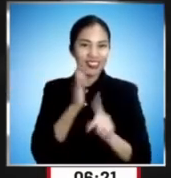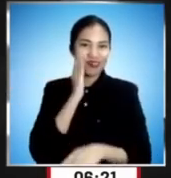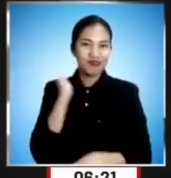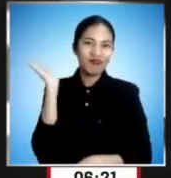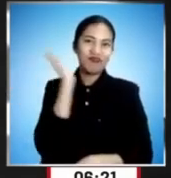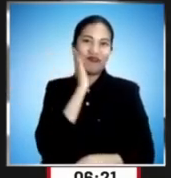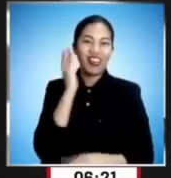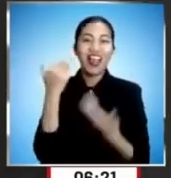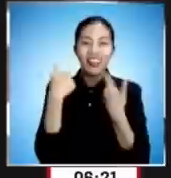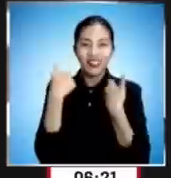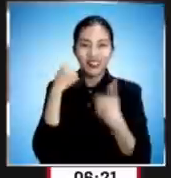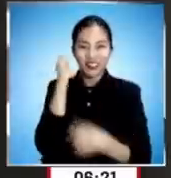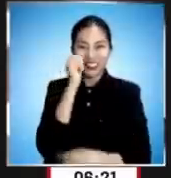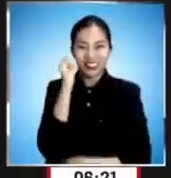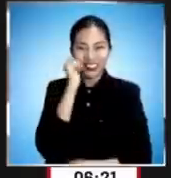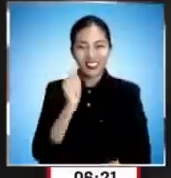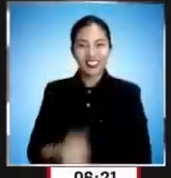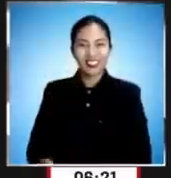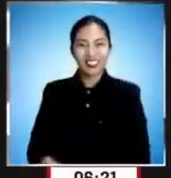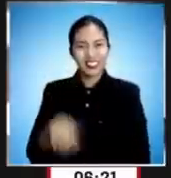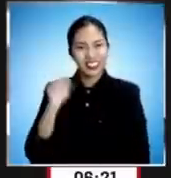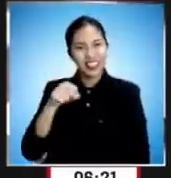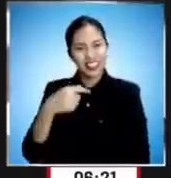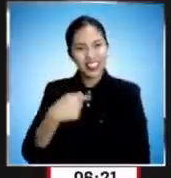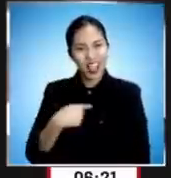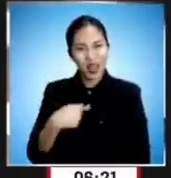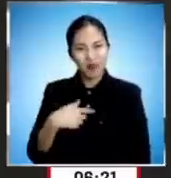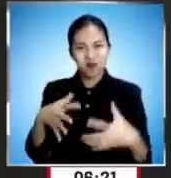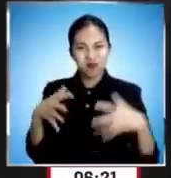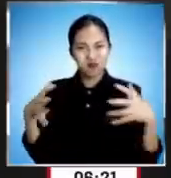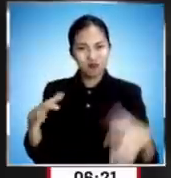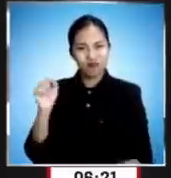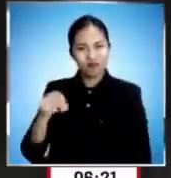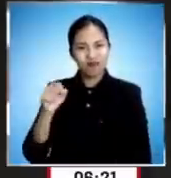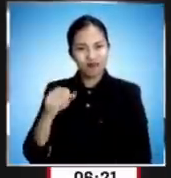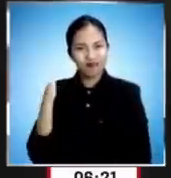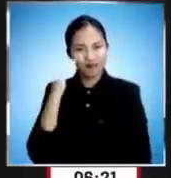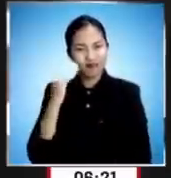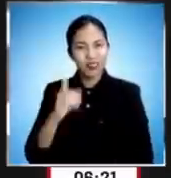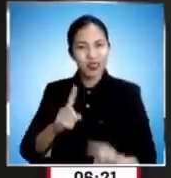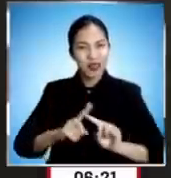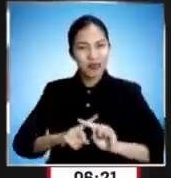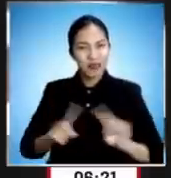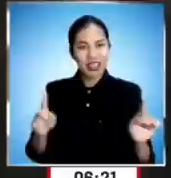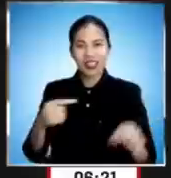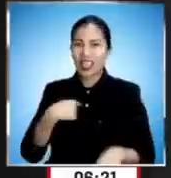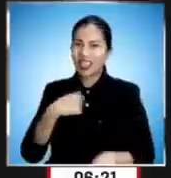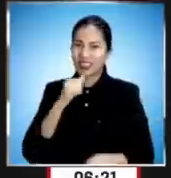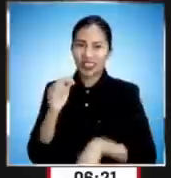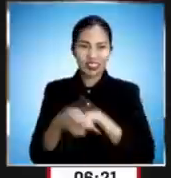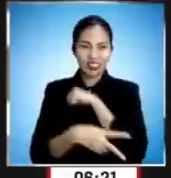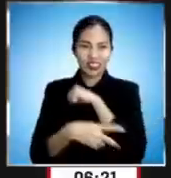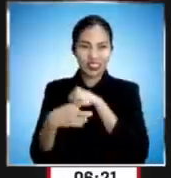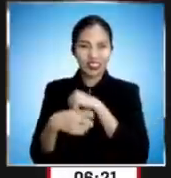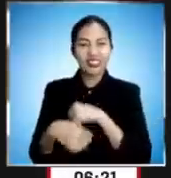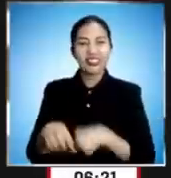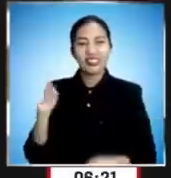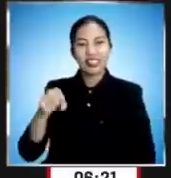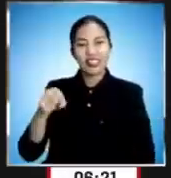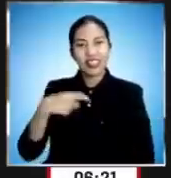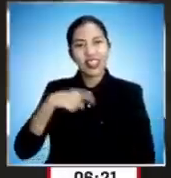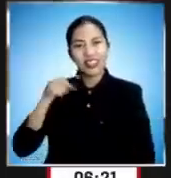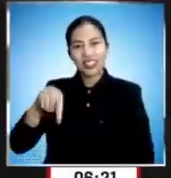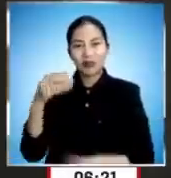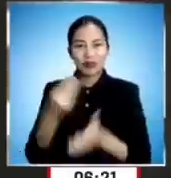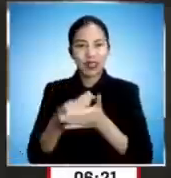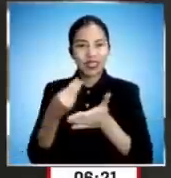Oo, mataba ako! Aminado ako doon! Pero hindi ako magnanakaw! Oo, kailangan ko ng pera para panggamot kay